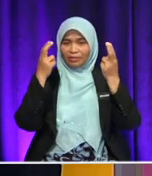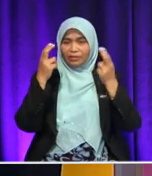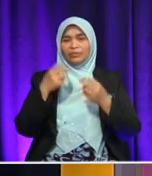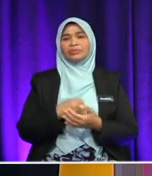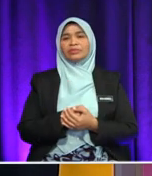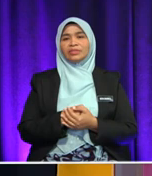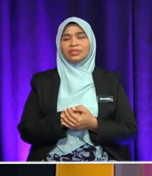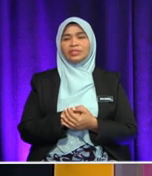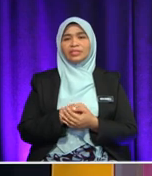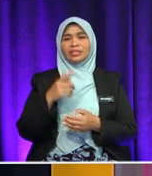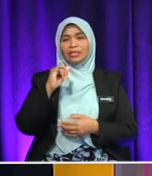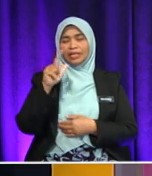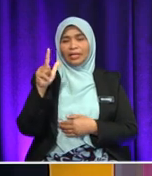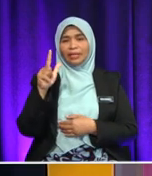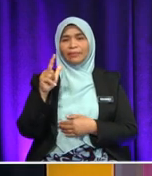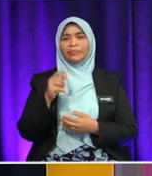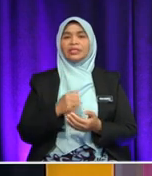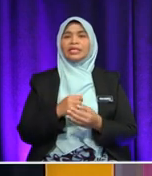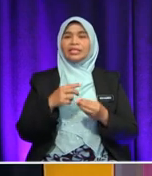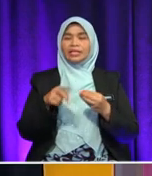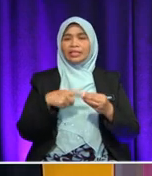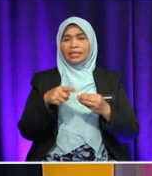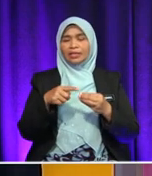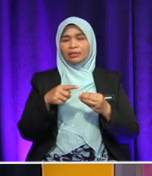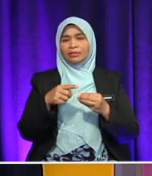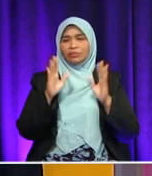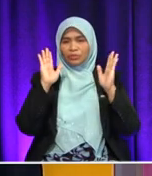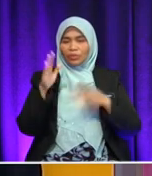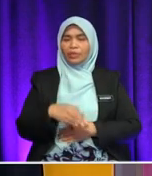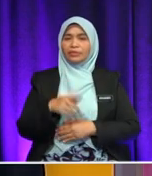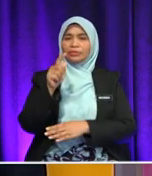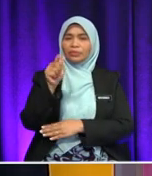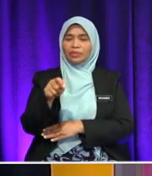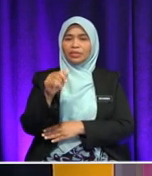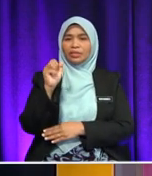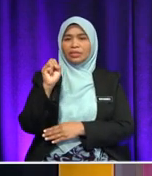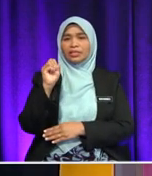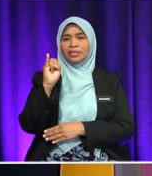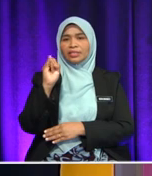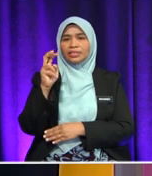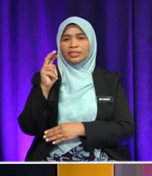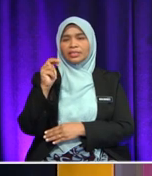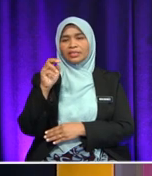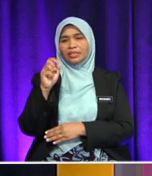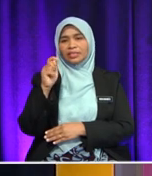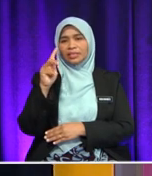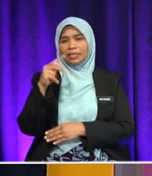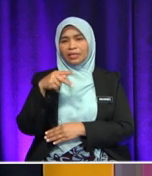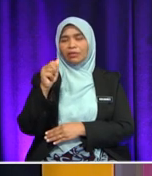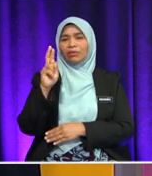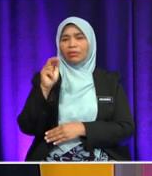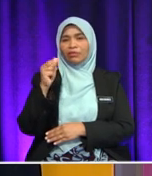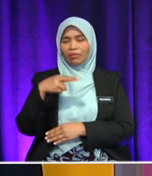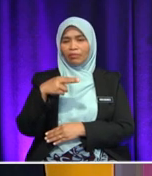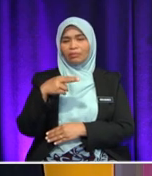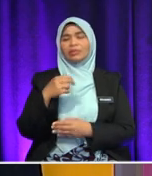Hari ini yaitu yang berkaitan dengan salat salat istikharah saya tengok tadi dia punya risaunya busanya